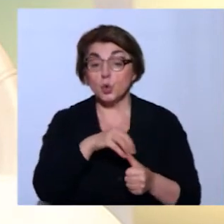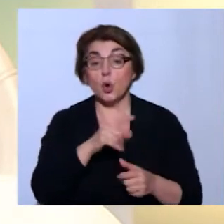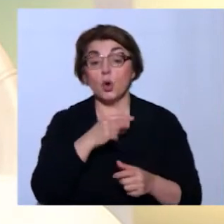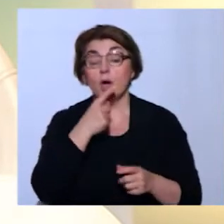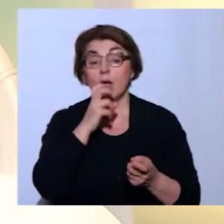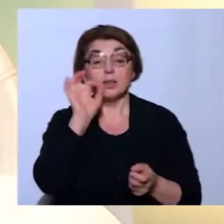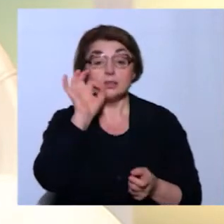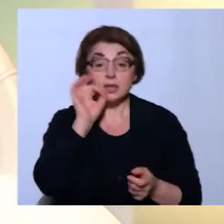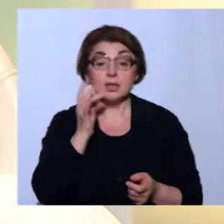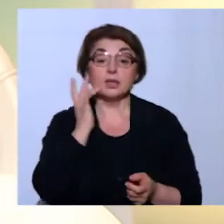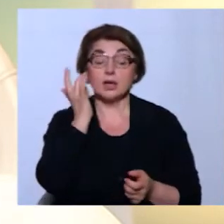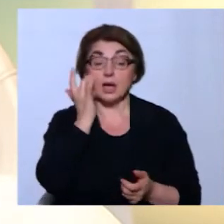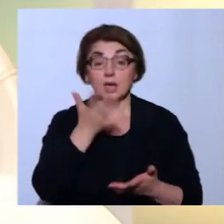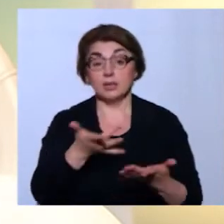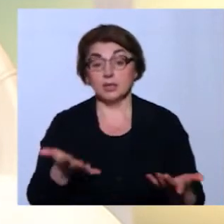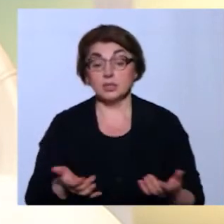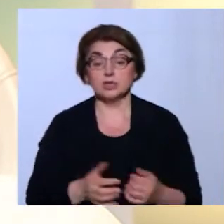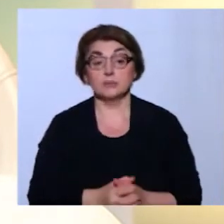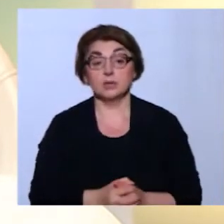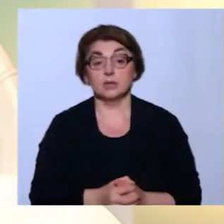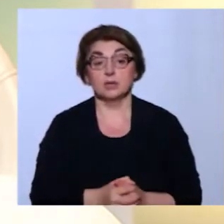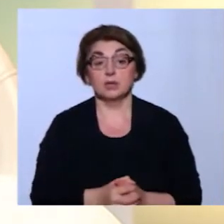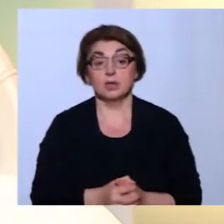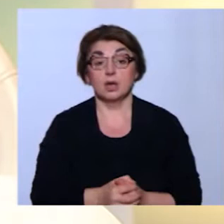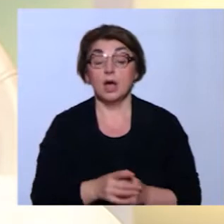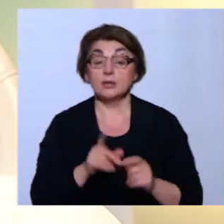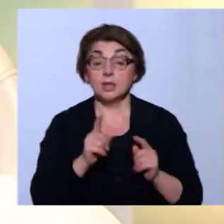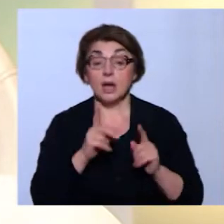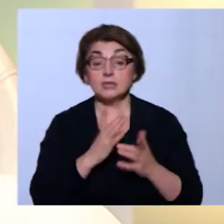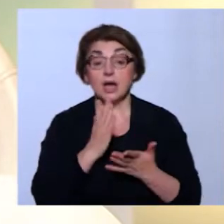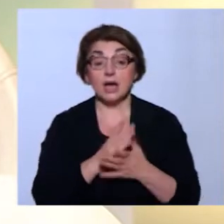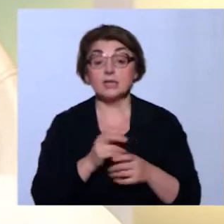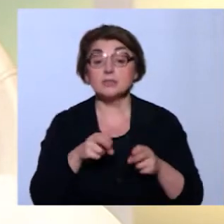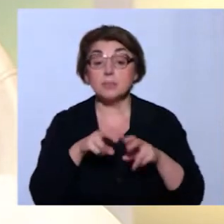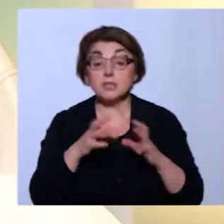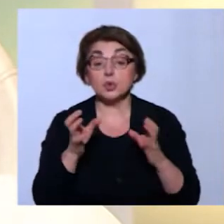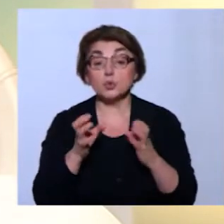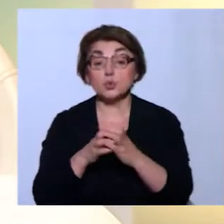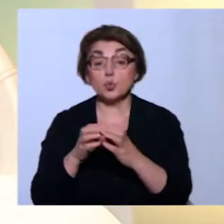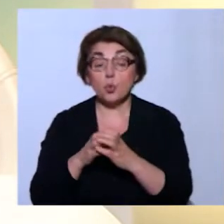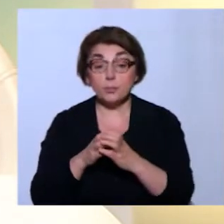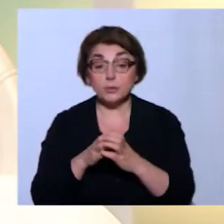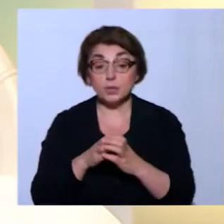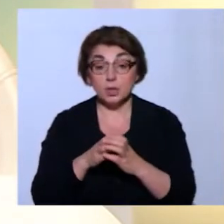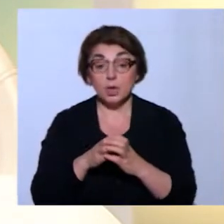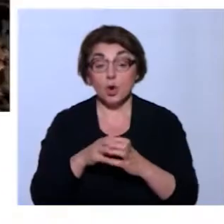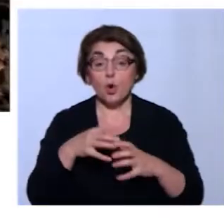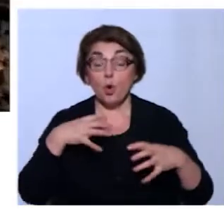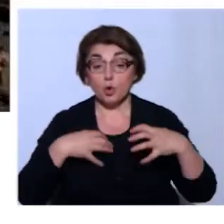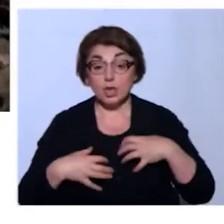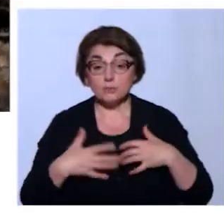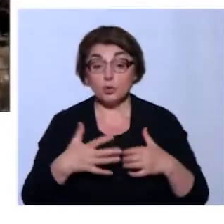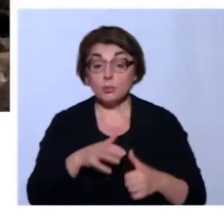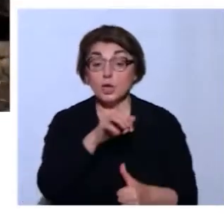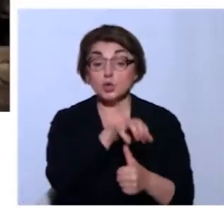თხილი, კაკალი და ასე შემდეგ. Და აი არსებობს კიდე ჯგუფი ორგანიზმებისა, სოკოები, რომლებიც კიდევ